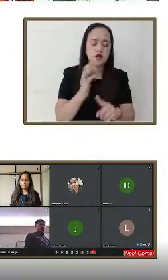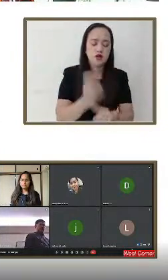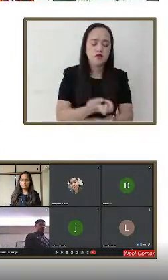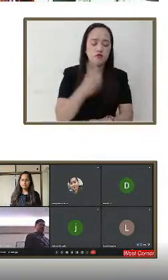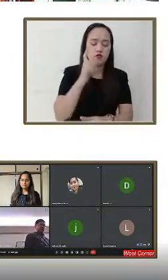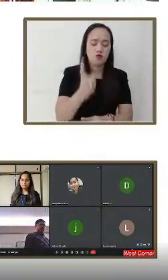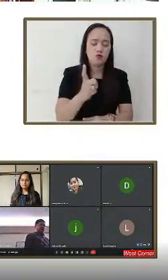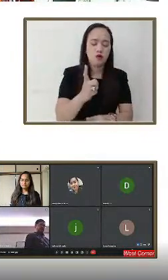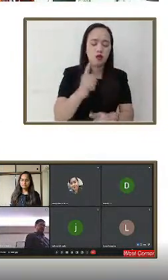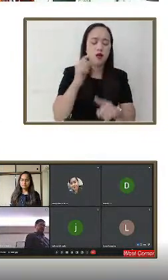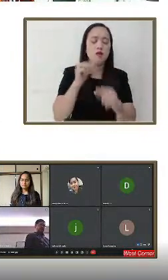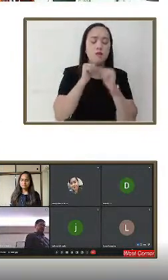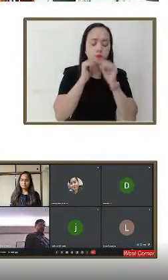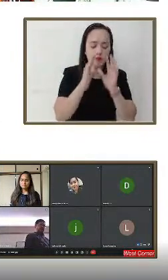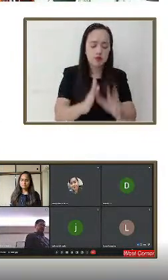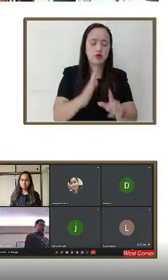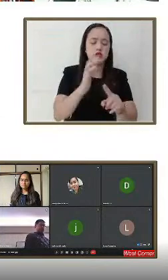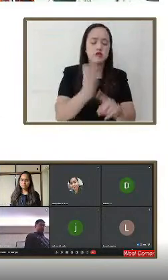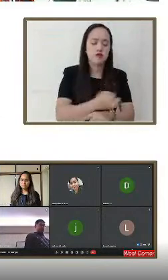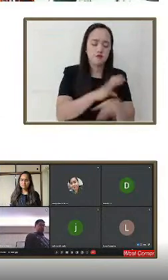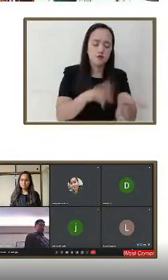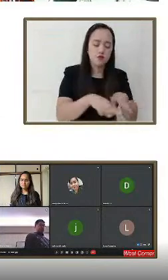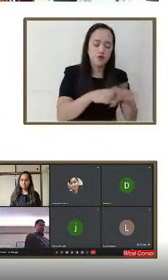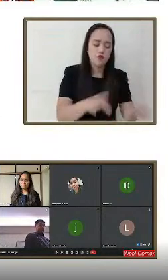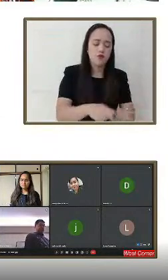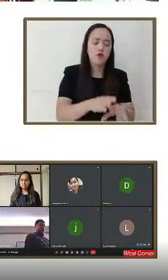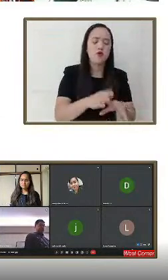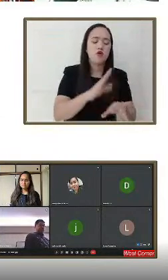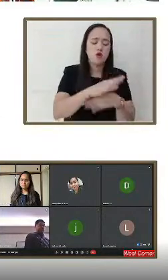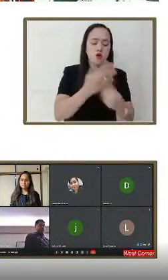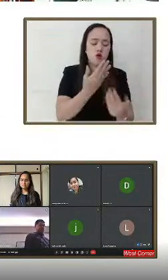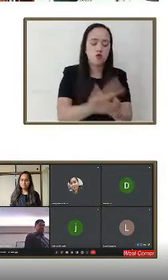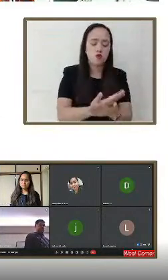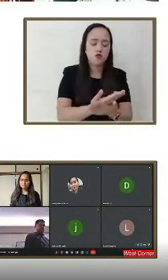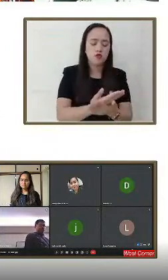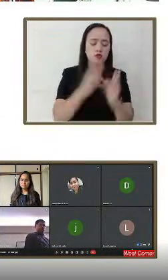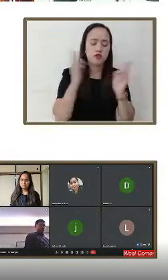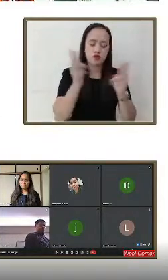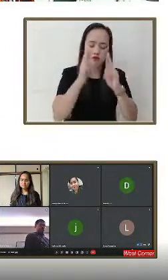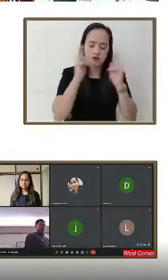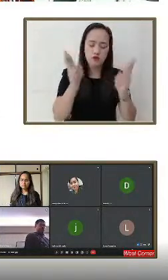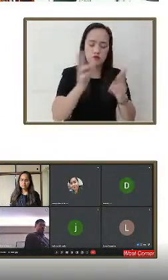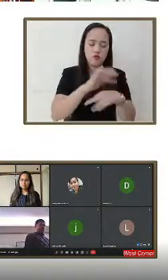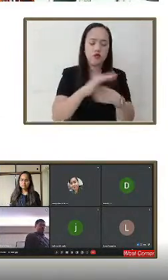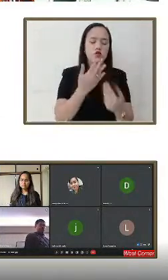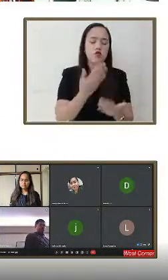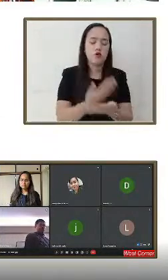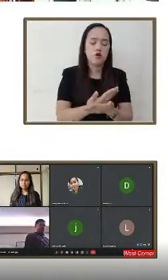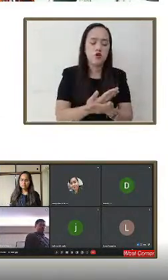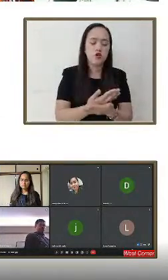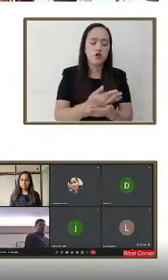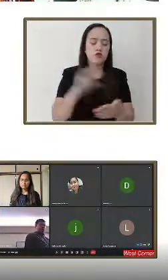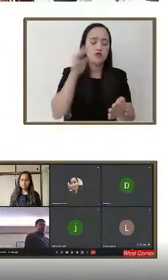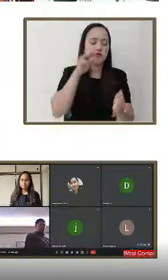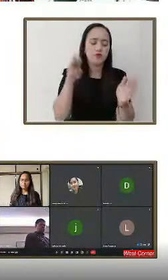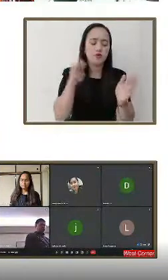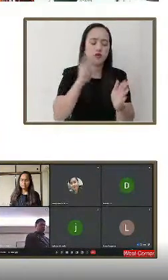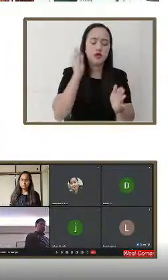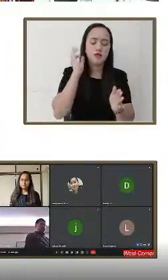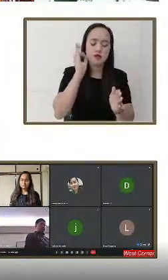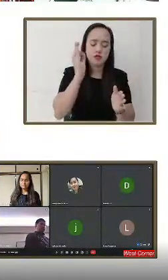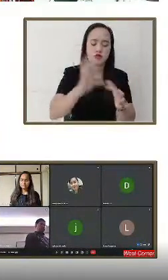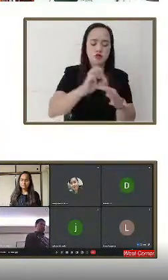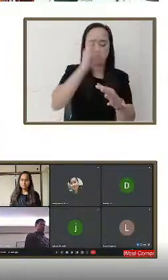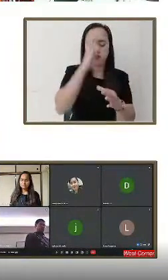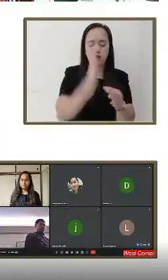sa Tresa Martires, panguna po ni Brother Jeter. Bless niyo po ang kalipong revival bukas, Panginoon, maging ang kalipong goal hanggang sa araw po ng